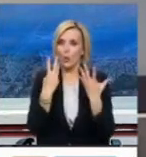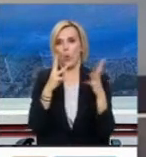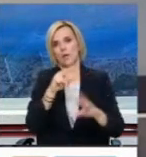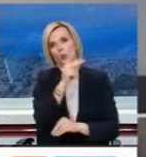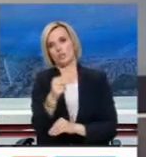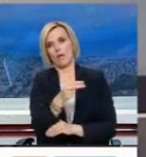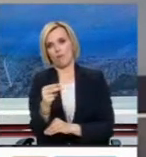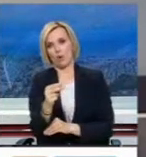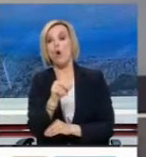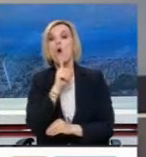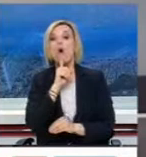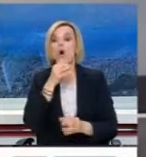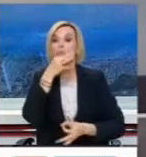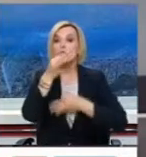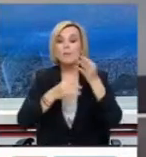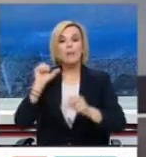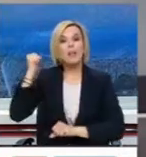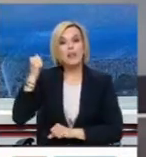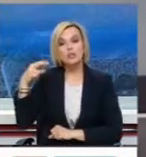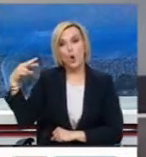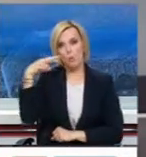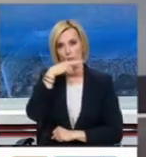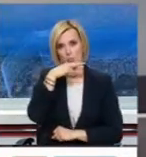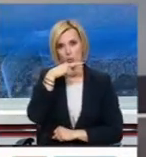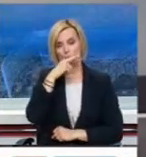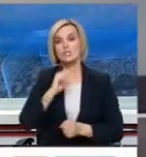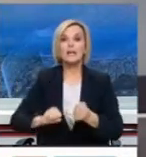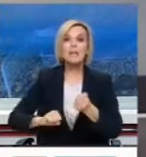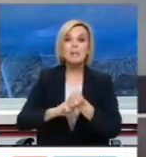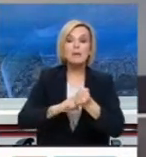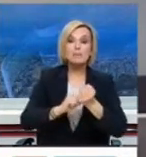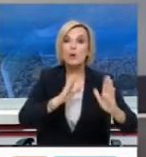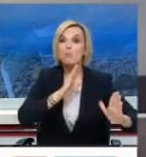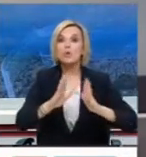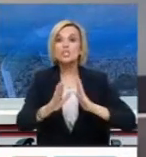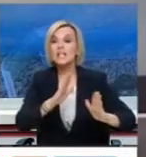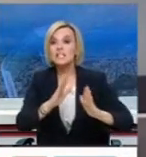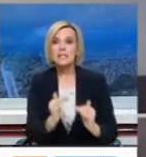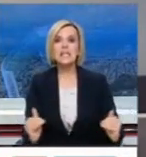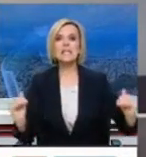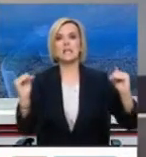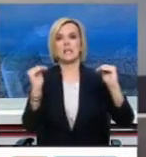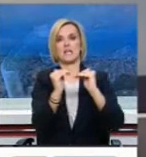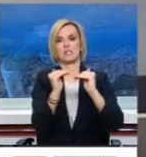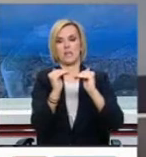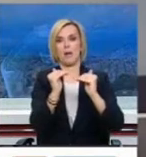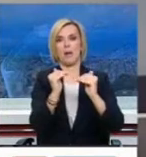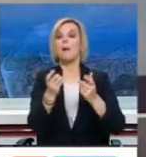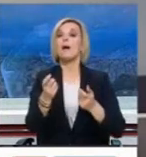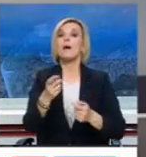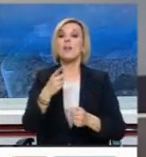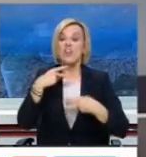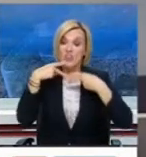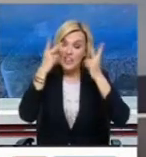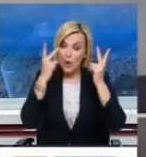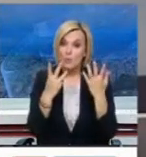Όπως είπε και ο Πρωθυπουργός στο χθεσινό διάγγελμά του, για την υπεράσπιση της αρχής της ίσης μεταχείρισης, δικαιούχοι της έκτακτης